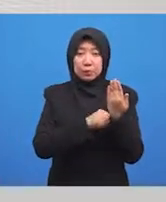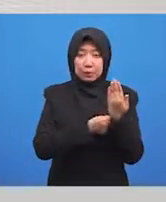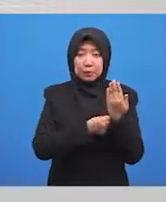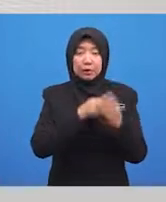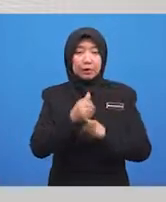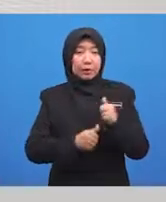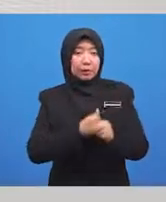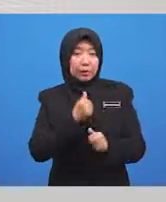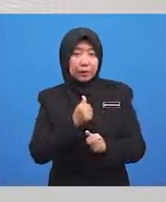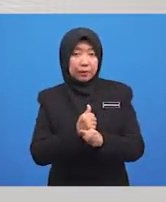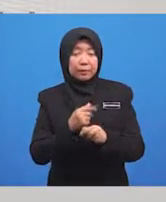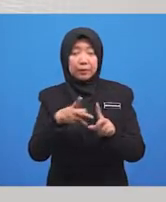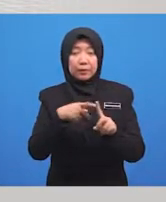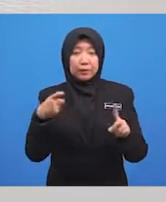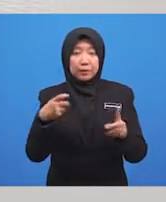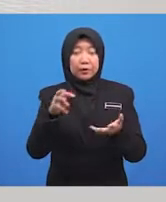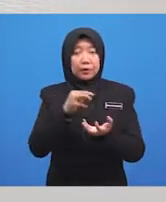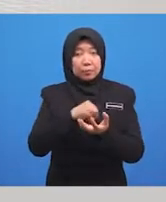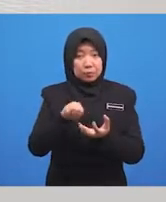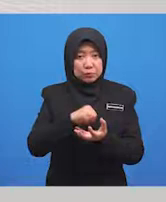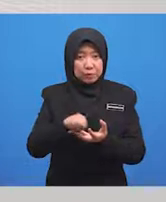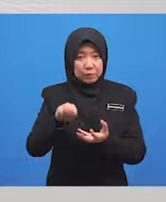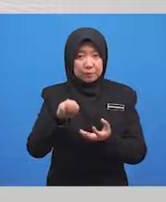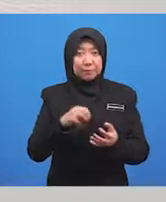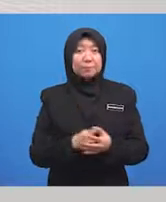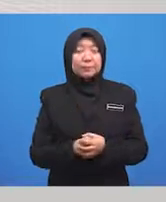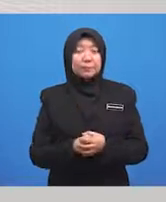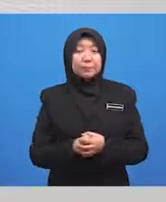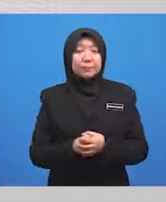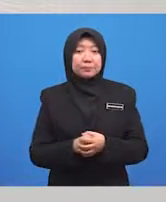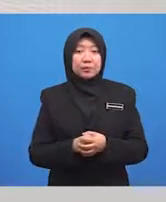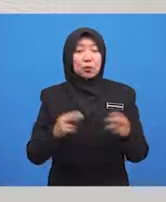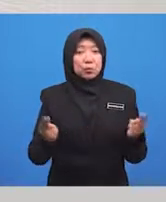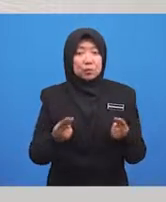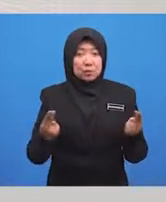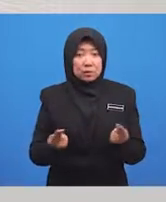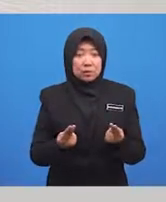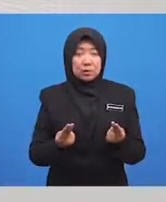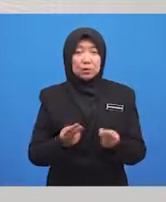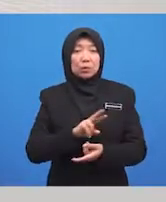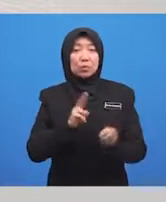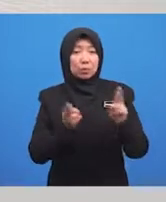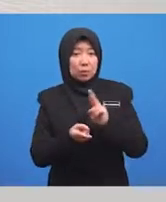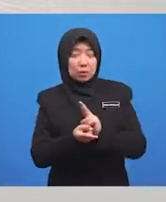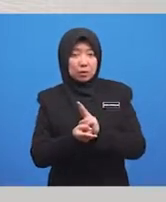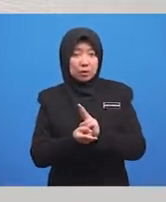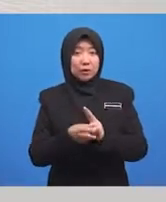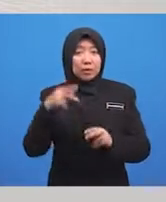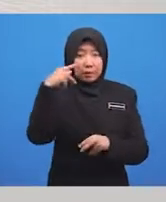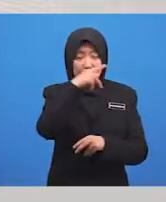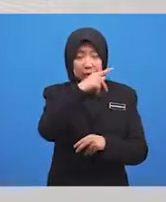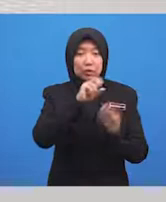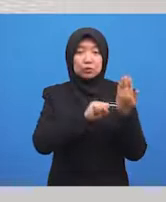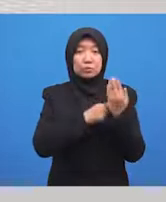musnah. Manakala pemuliharaan adalah usaha memulihkan dan memelihara